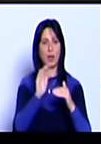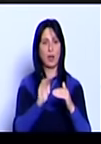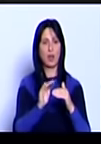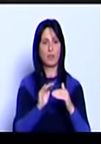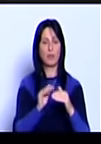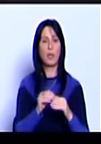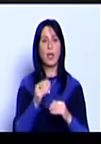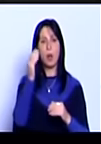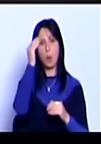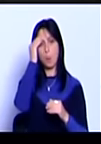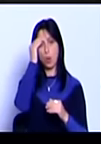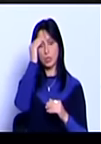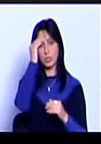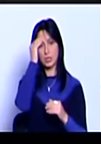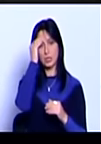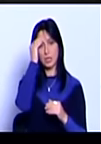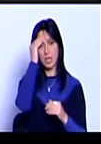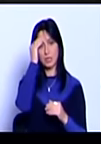როცა პოზიციას,